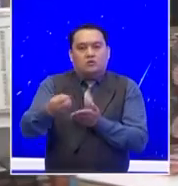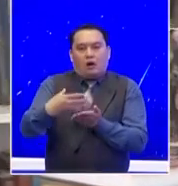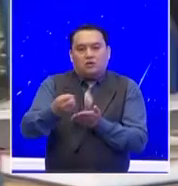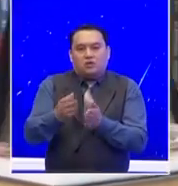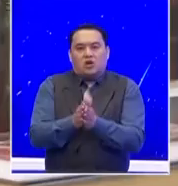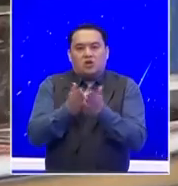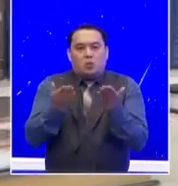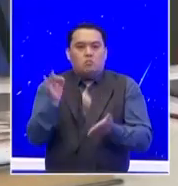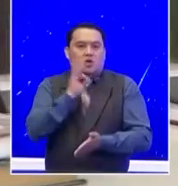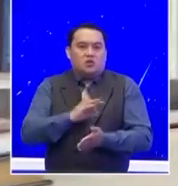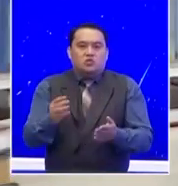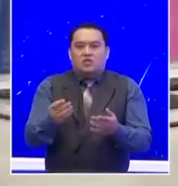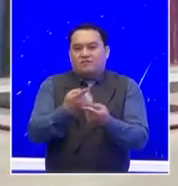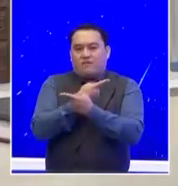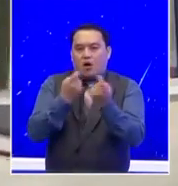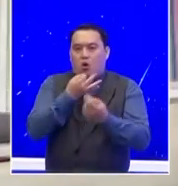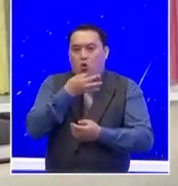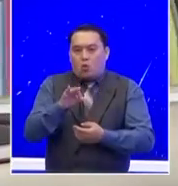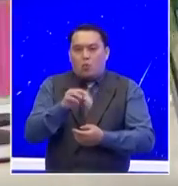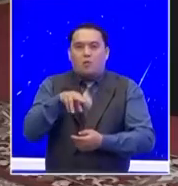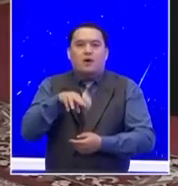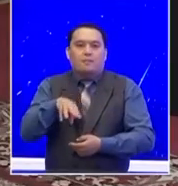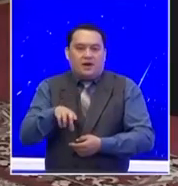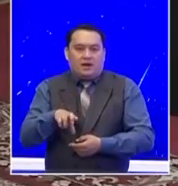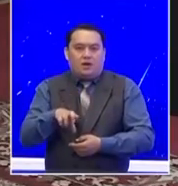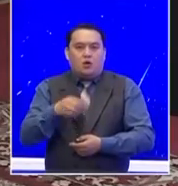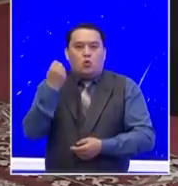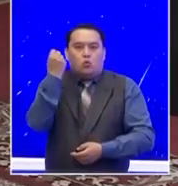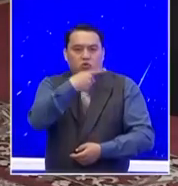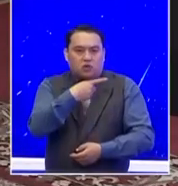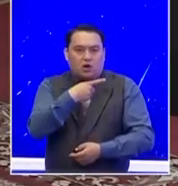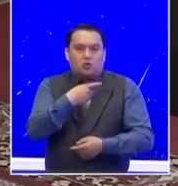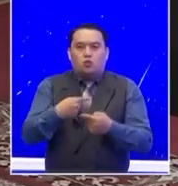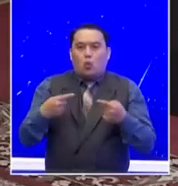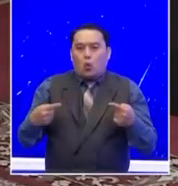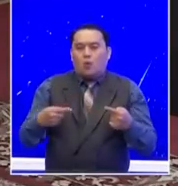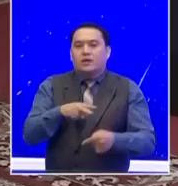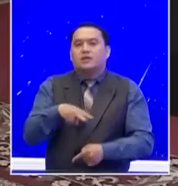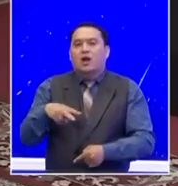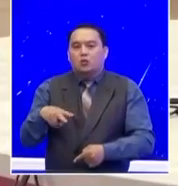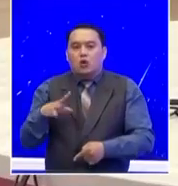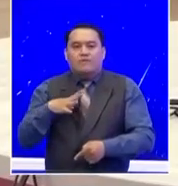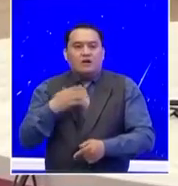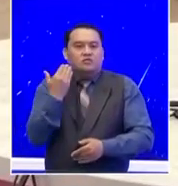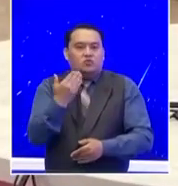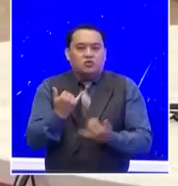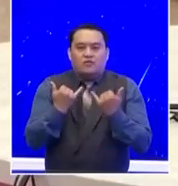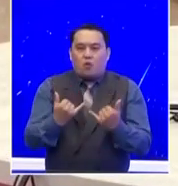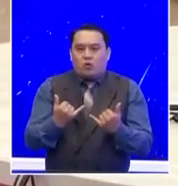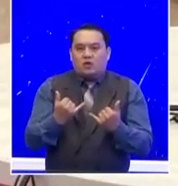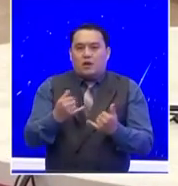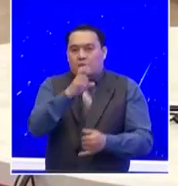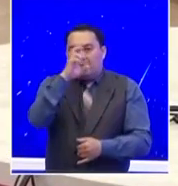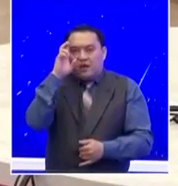и получить полезную информацию через любое мобильное устройство, но и узнавать о другой доступной литературе. Кстати, на сегодняшний